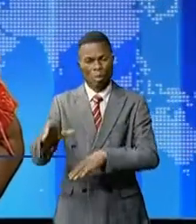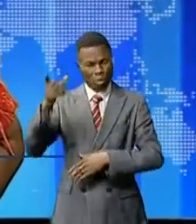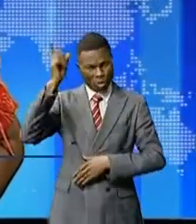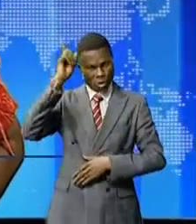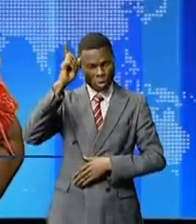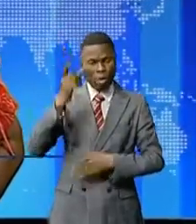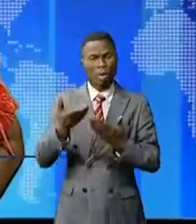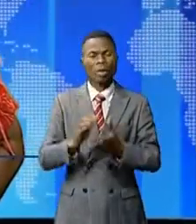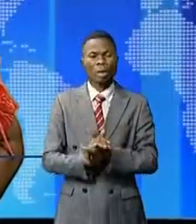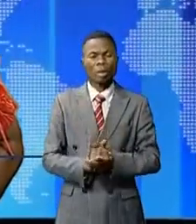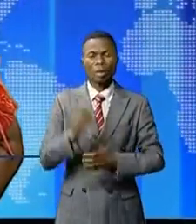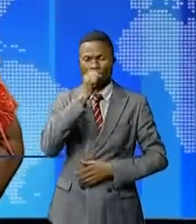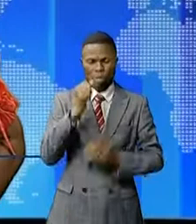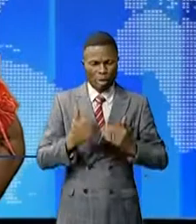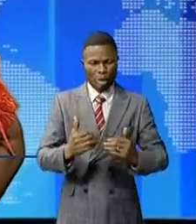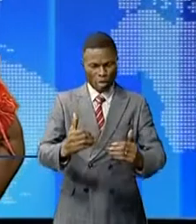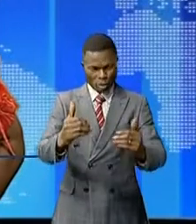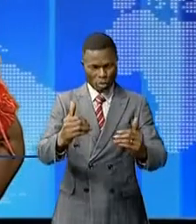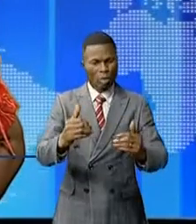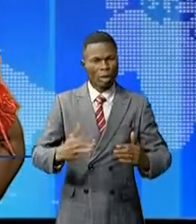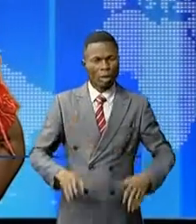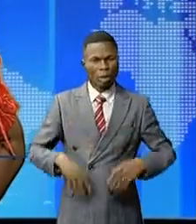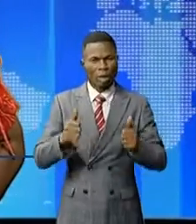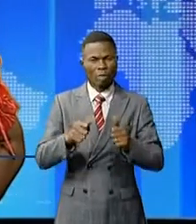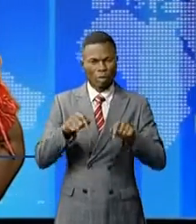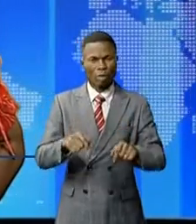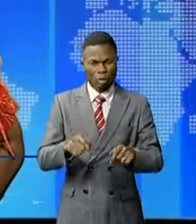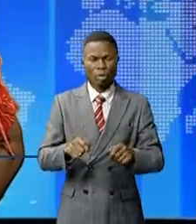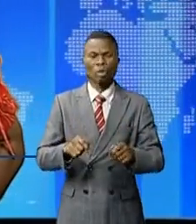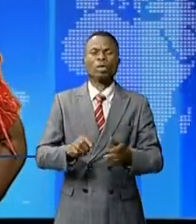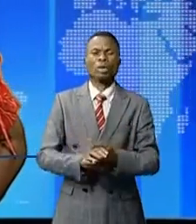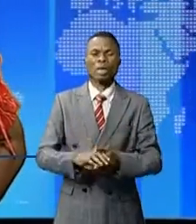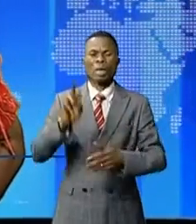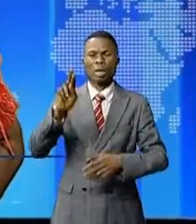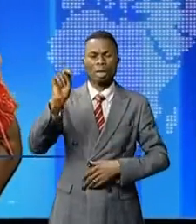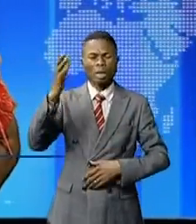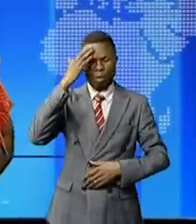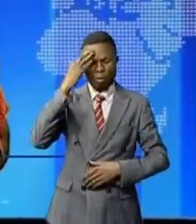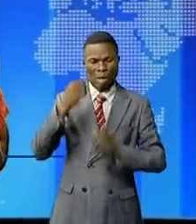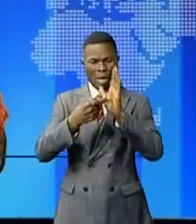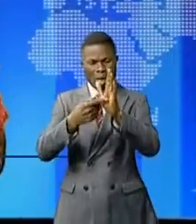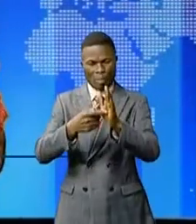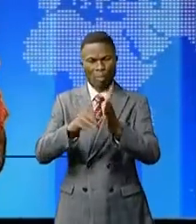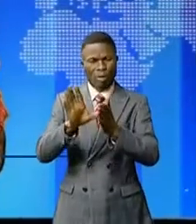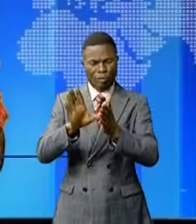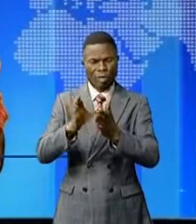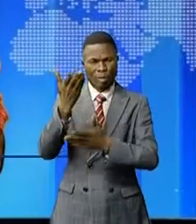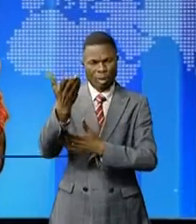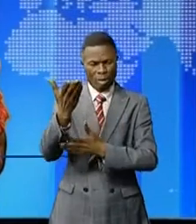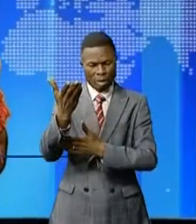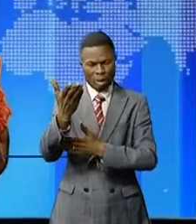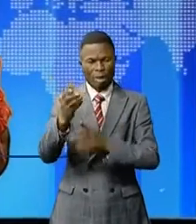son décès, l'artiste continue à vivre. Aujourd'hui, notre rédaction a pensé à lui. C'est le sommaire de